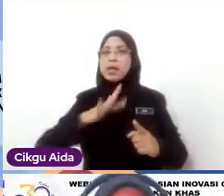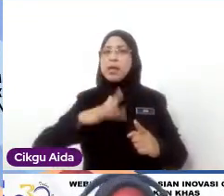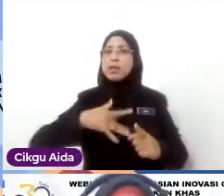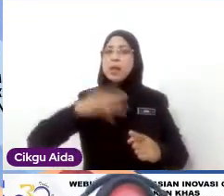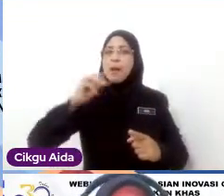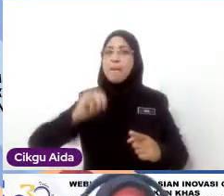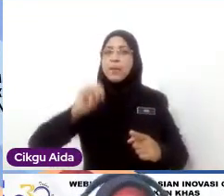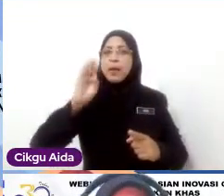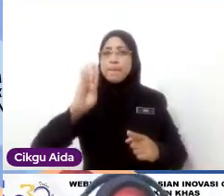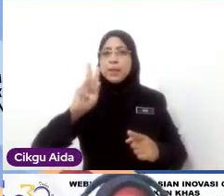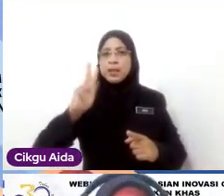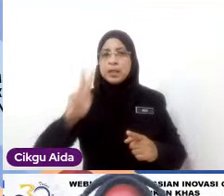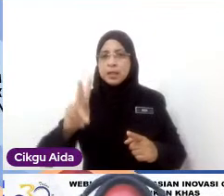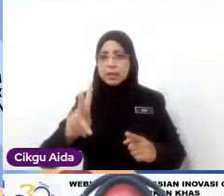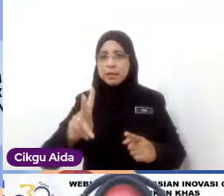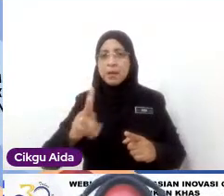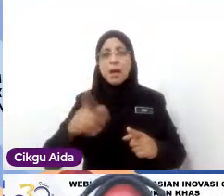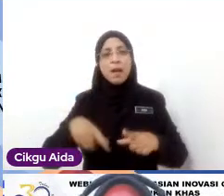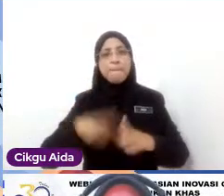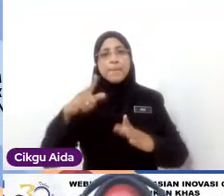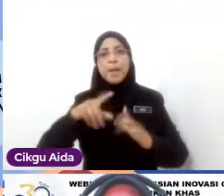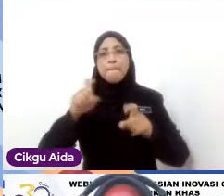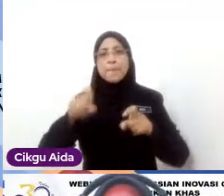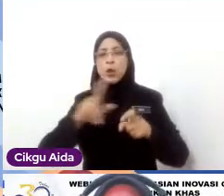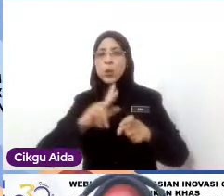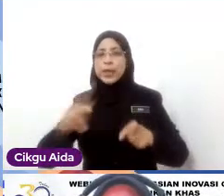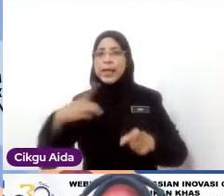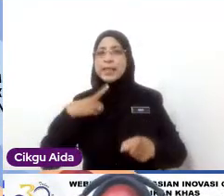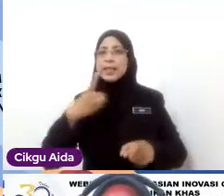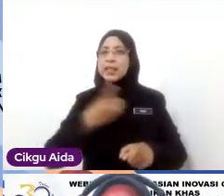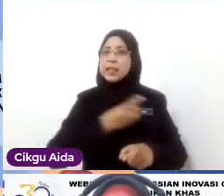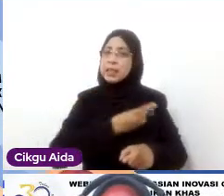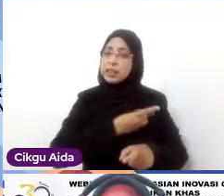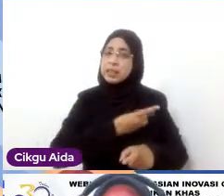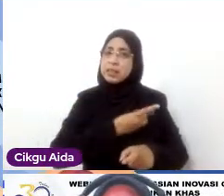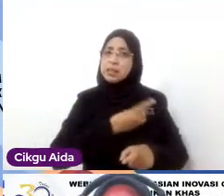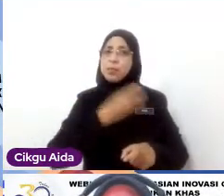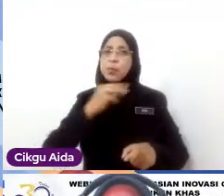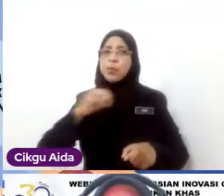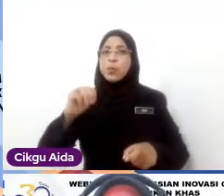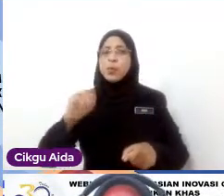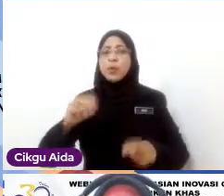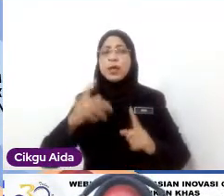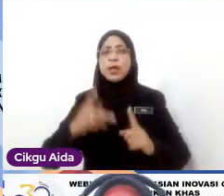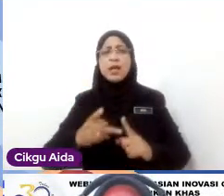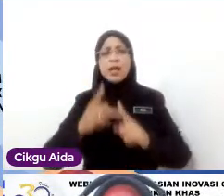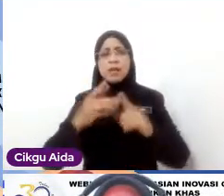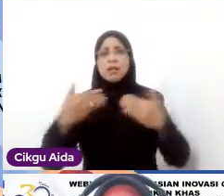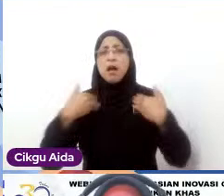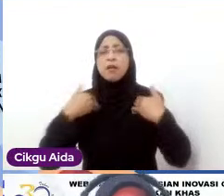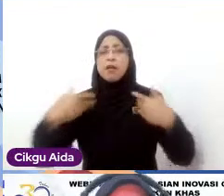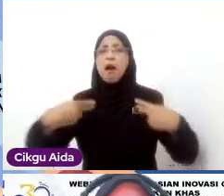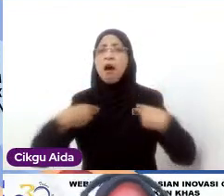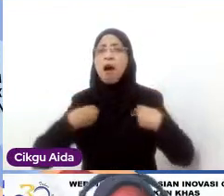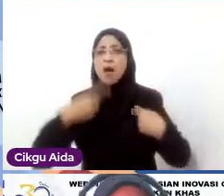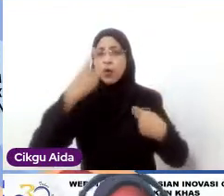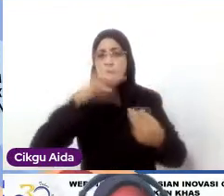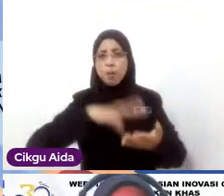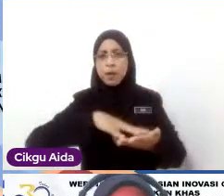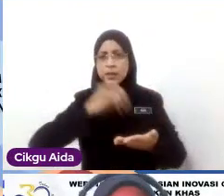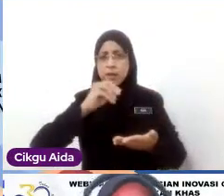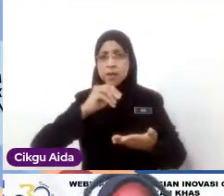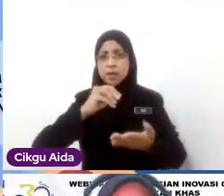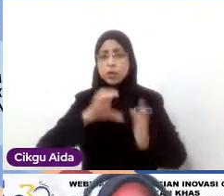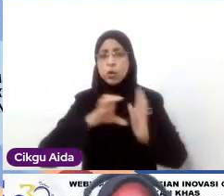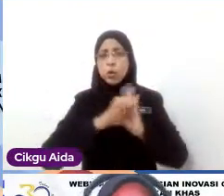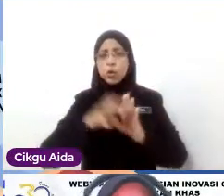Jadi kita perlu lebih kreatif lah untuk macam mana mereka pun ada hak nak belajar. Macam murid saya, mereka cuma tak nampak sahaja. Mereka